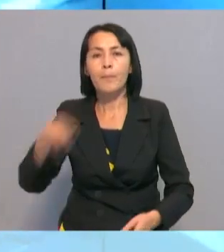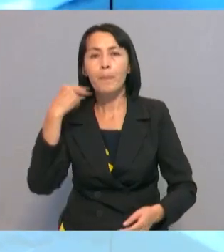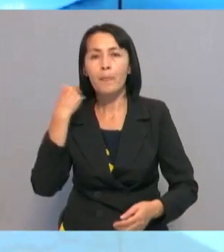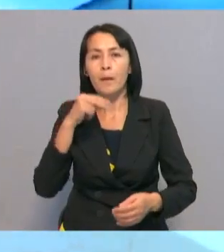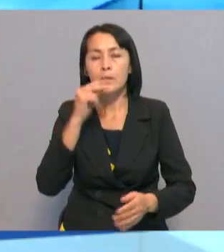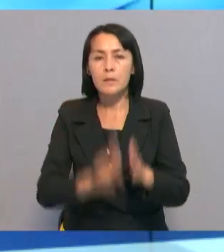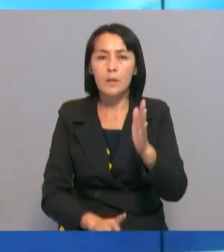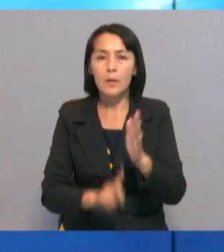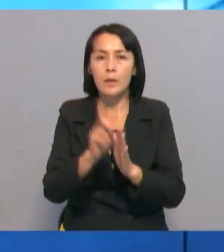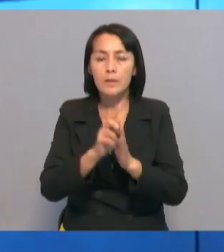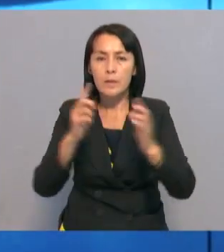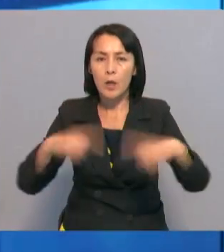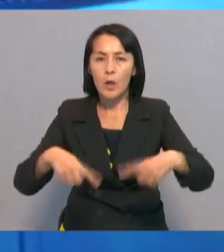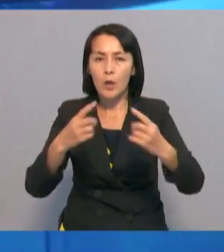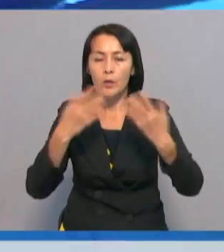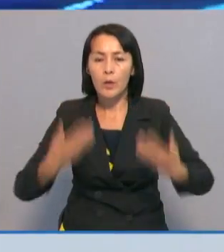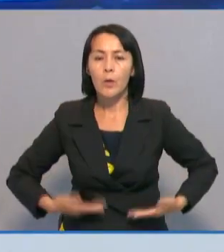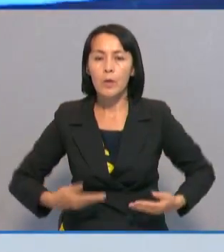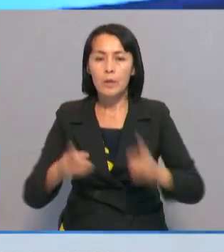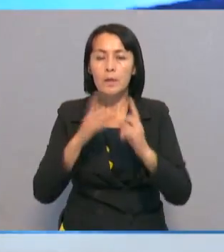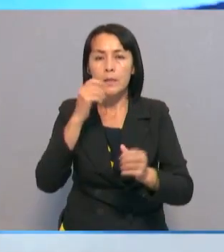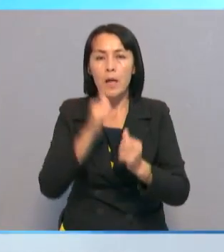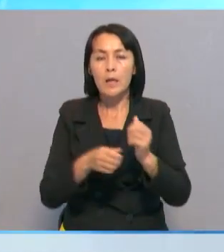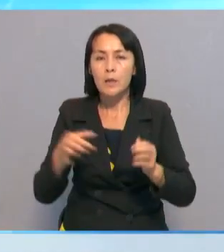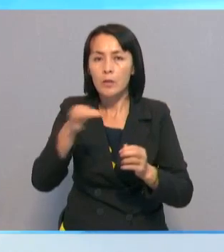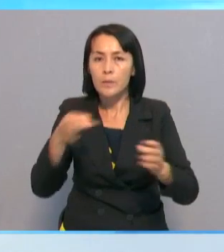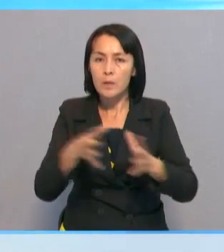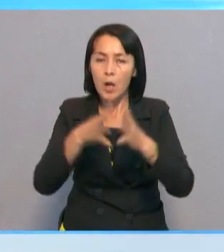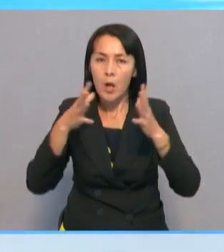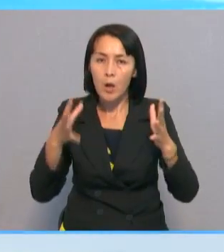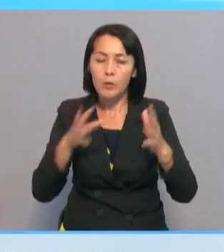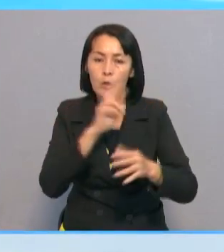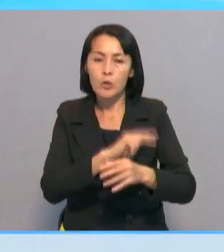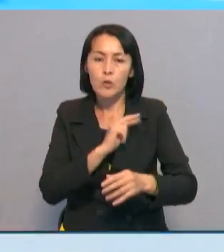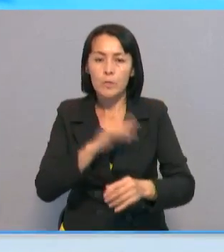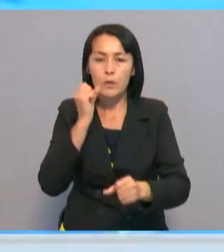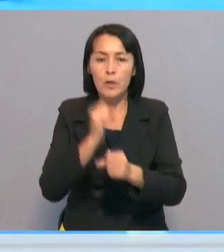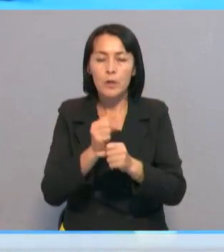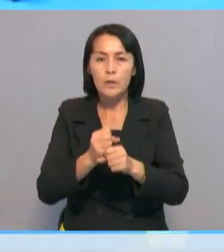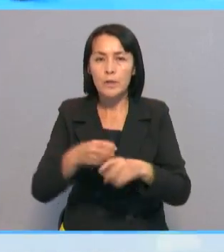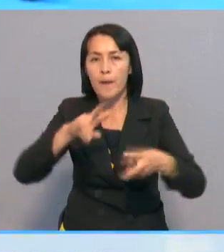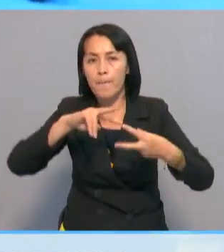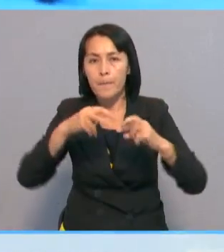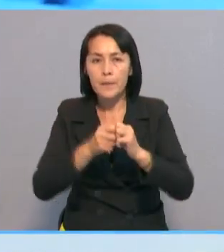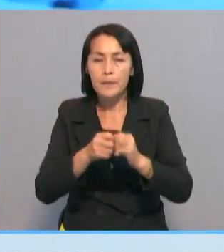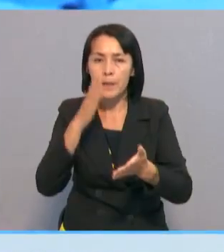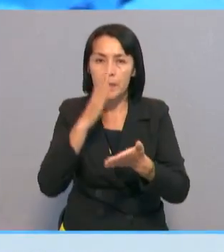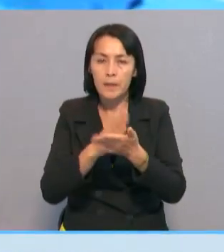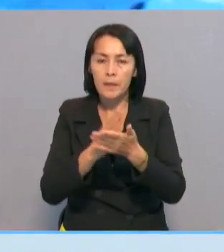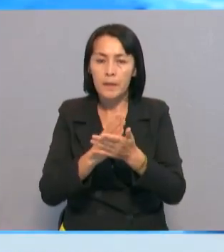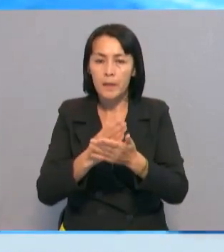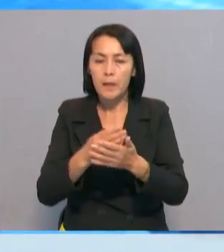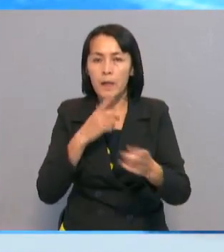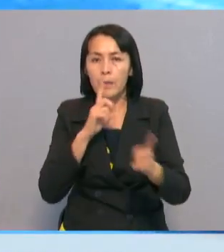президенттің бастамасымен құрылған қоғамдық кеңес әр өңірде ауқымды жұмыс атқарып келеді. Түйткілді мәселелерді тікелей